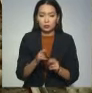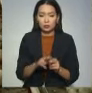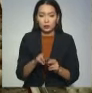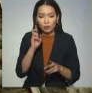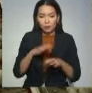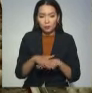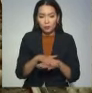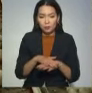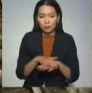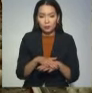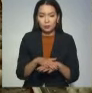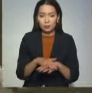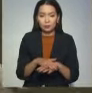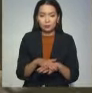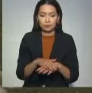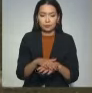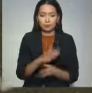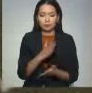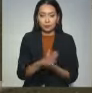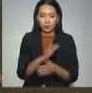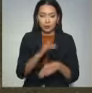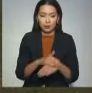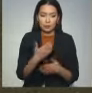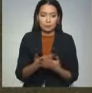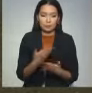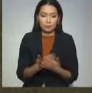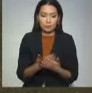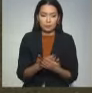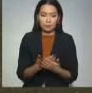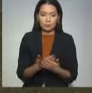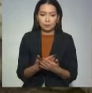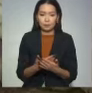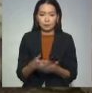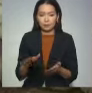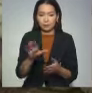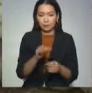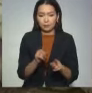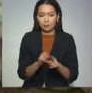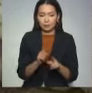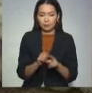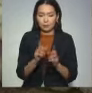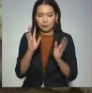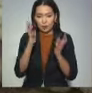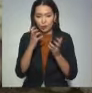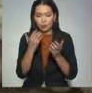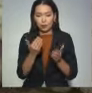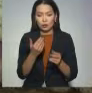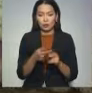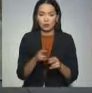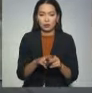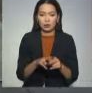стране введен только 31. Ярким примером успешной реализации нацпроекта стал запуск новой птицефабрики